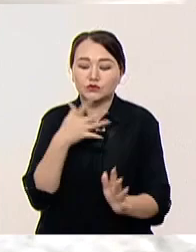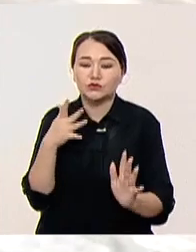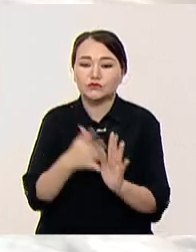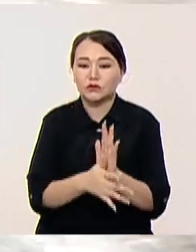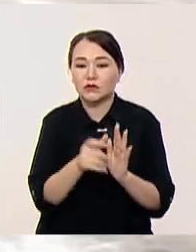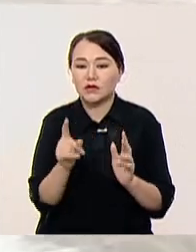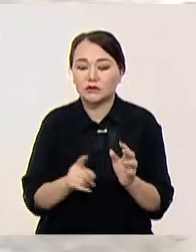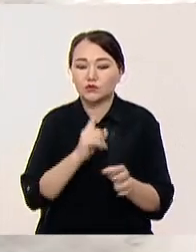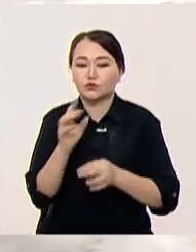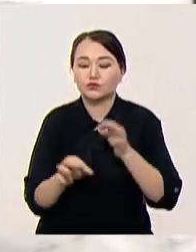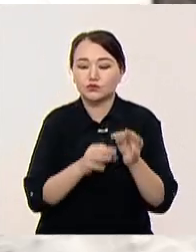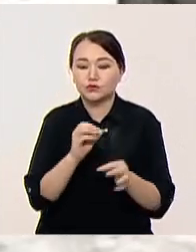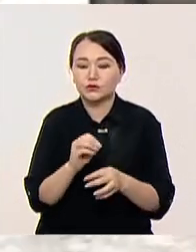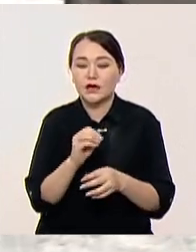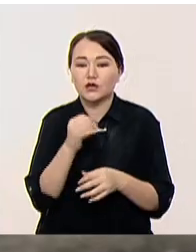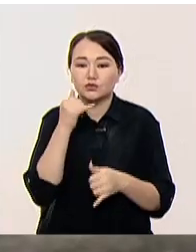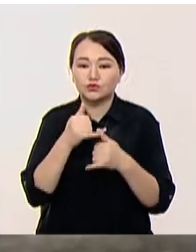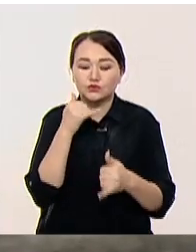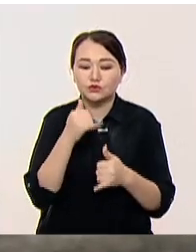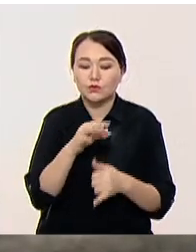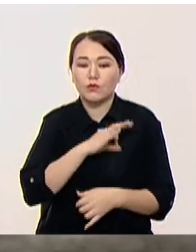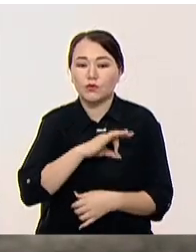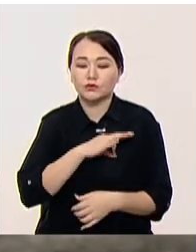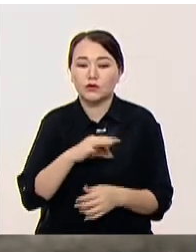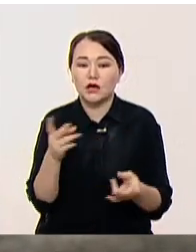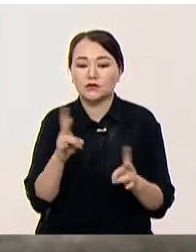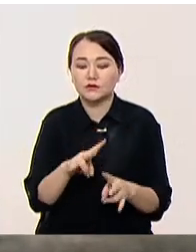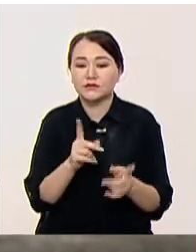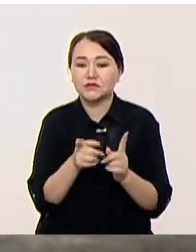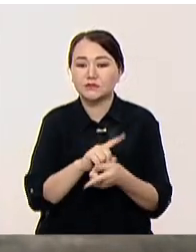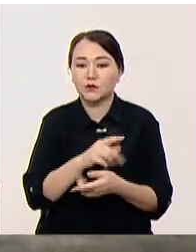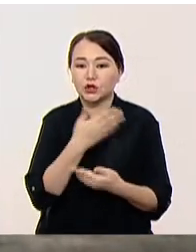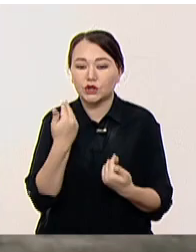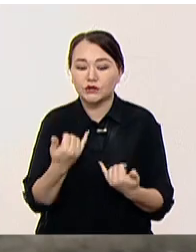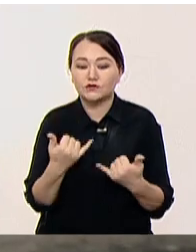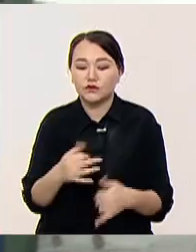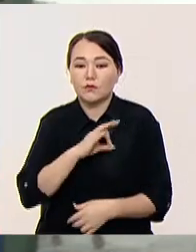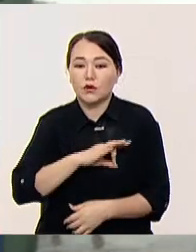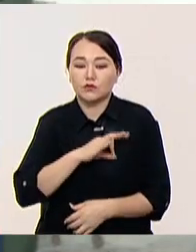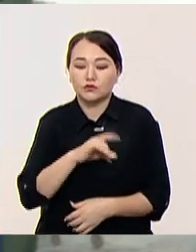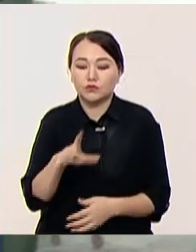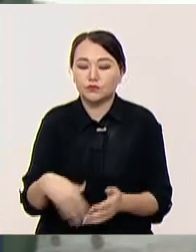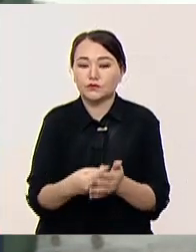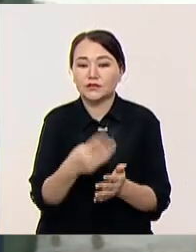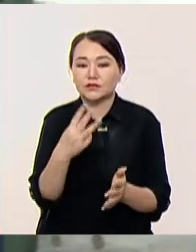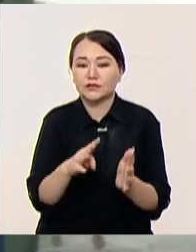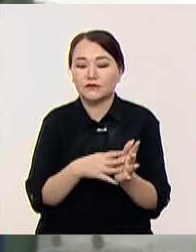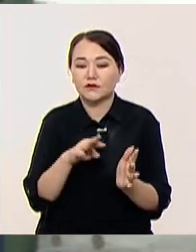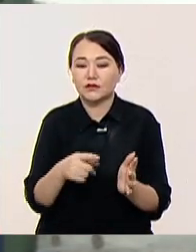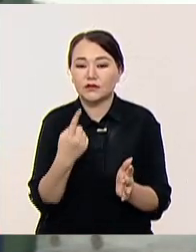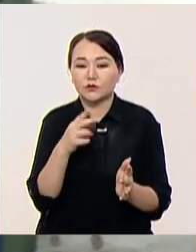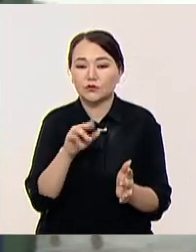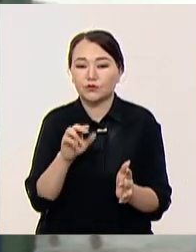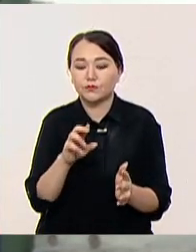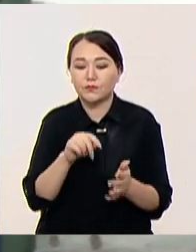газопровода, круглосуточную диспетчерскую службу, эксплуатацию остаются неизменными. Сейчас потребители платят по 39 тенге за